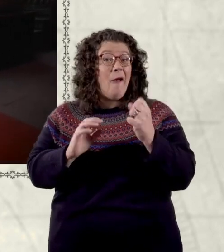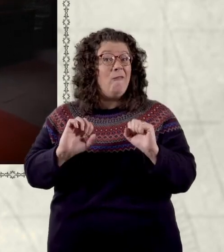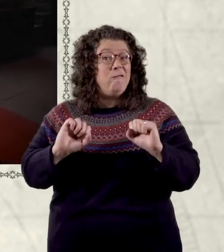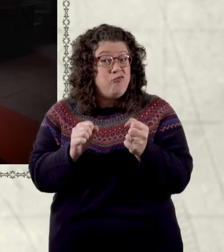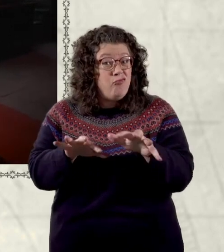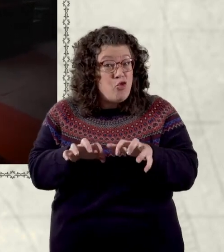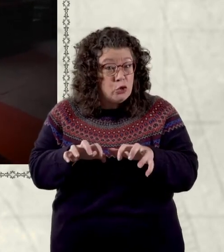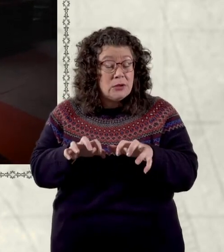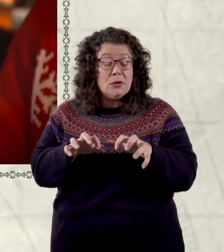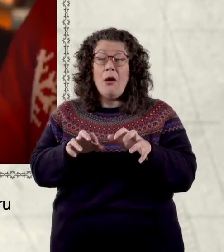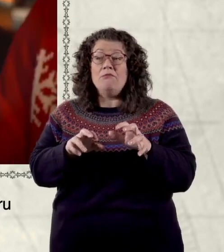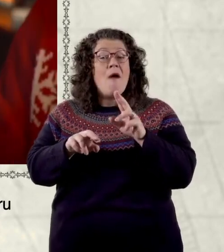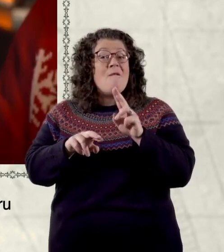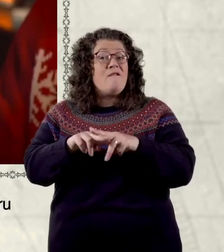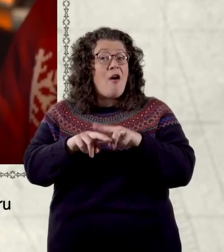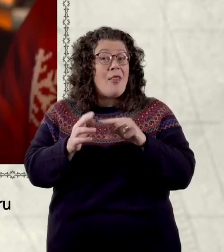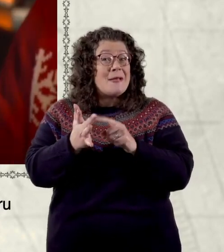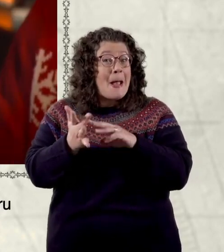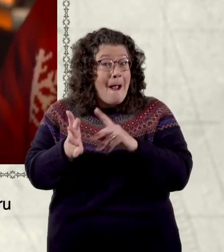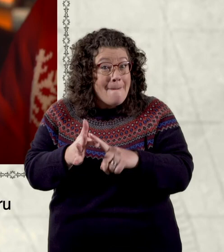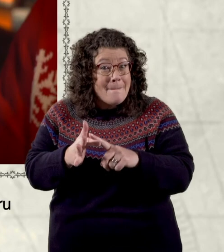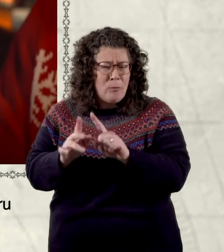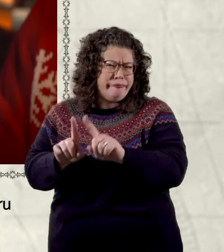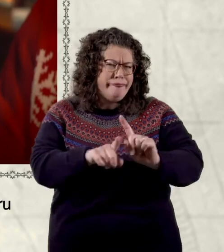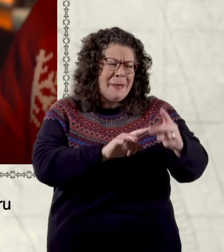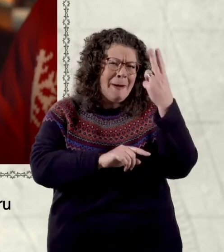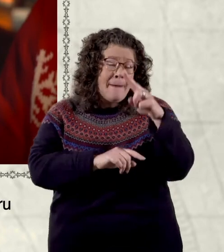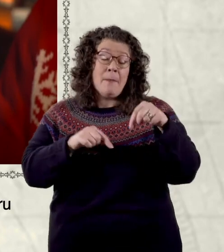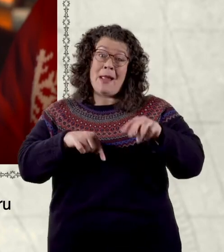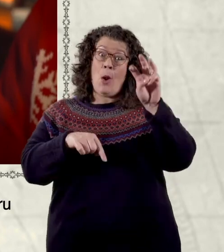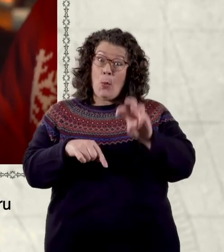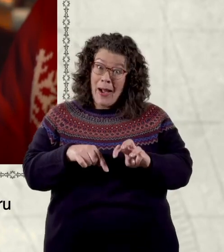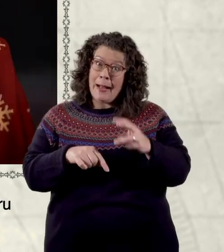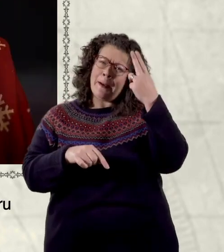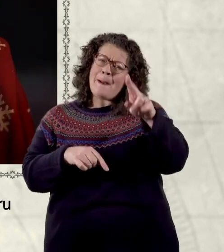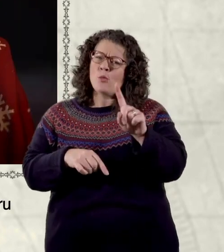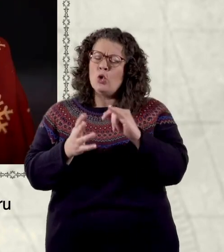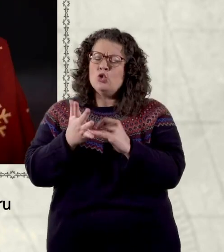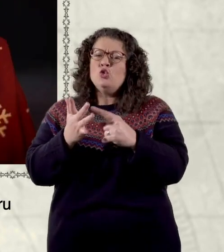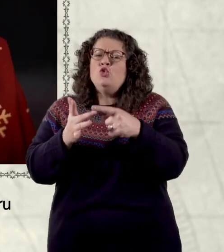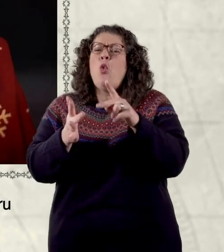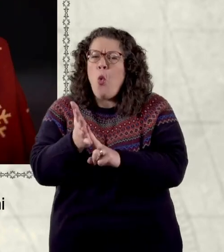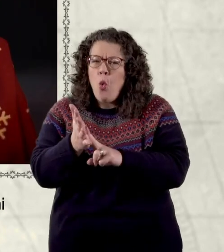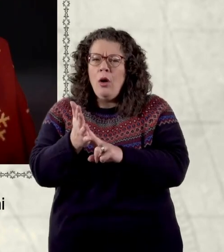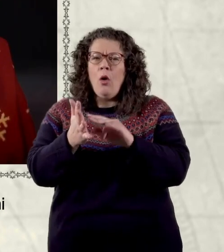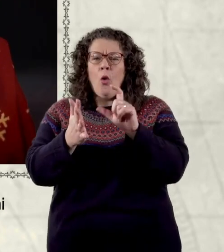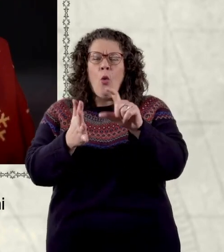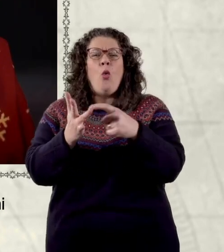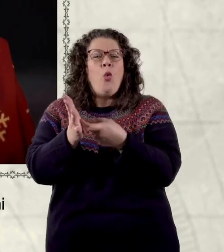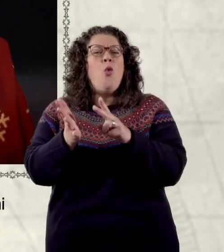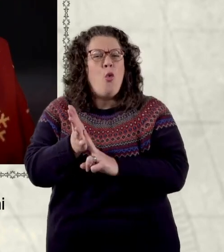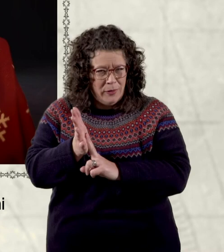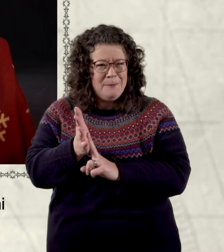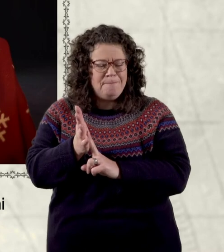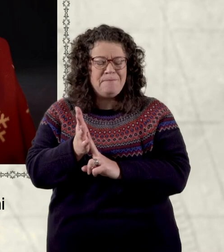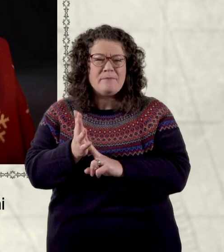Father Time. Ond yn un i'n abri yma yng Nghymru fel Sion Corn. Chi'n gweld, yn